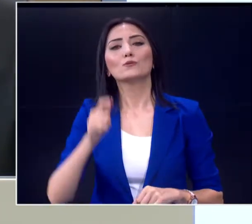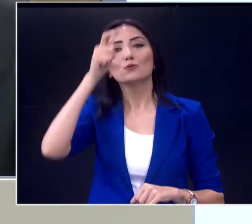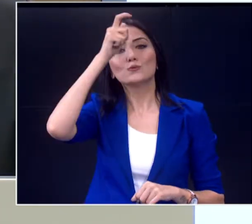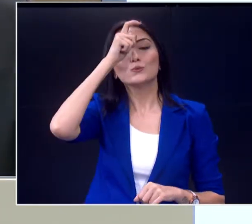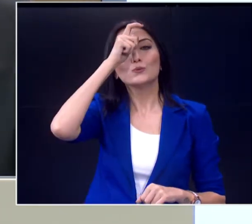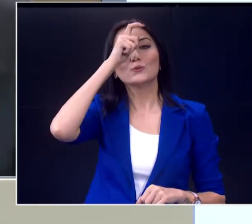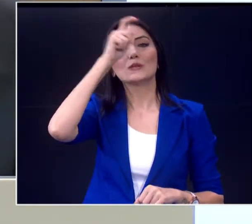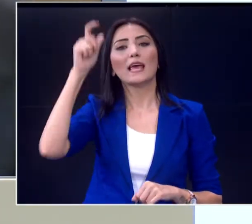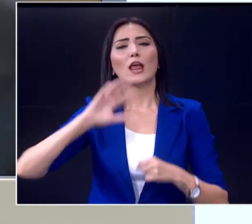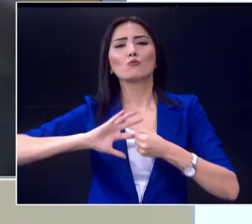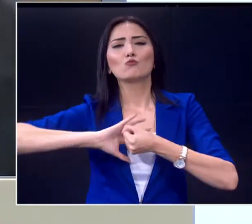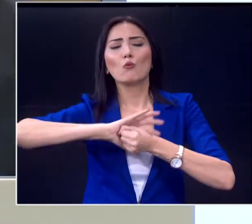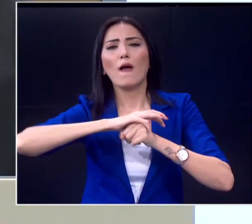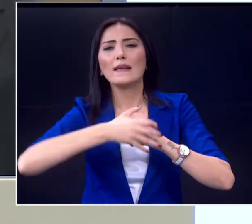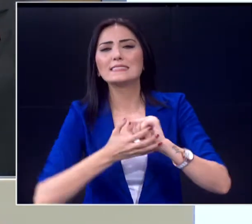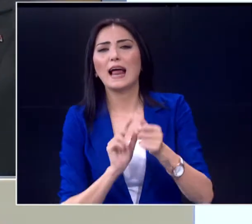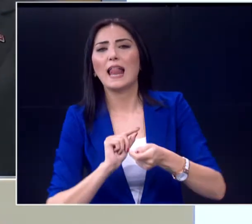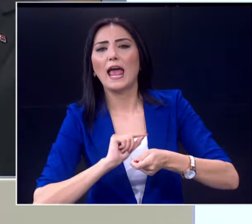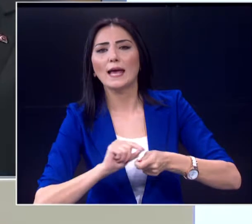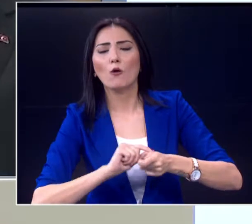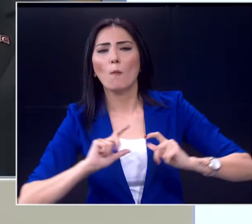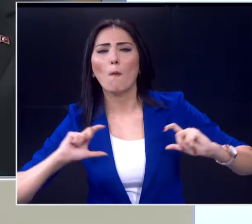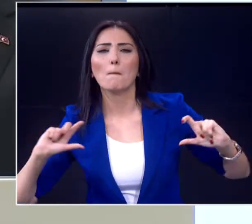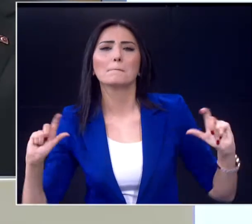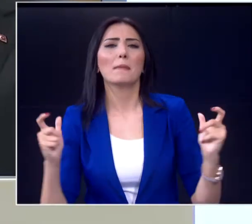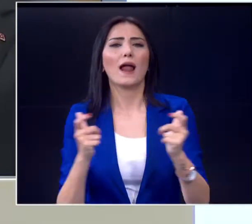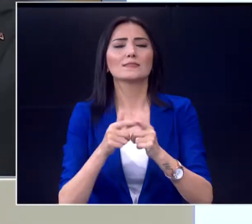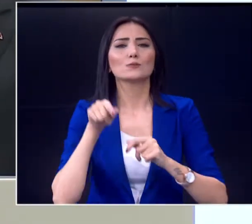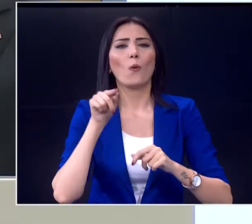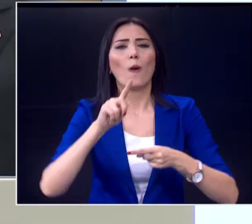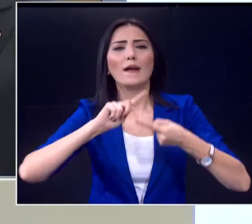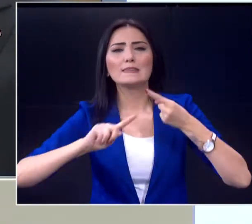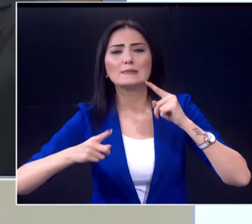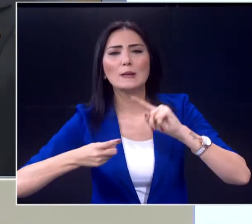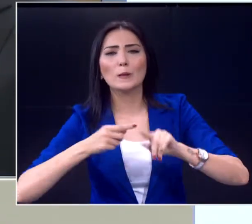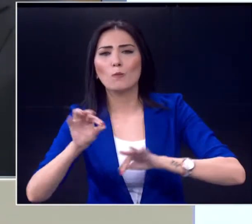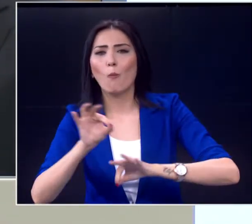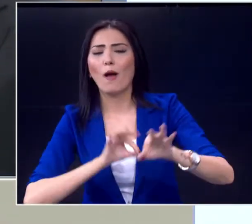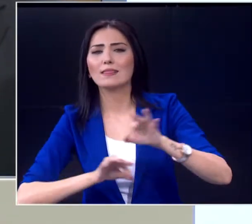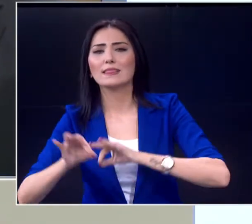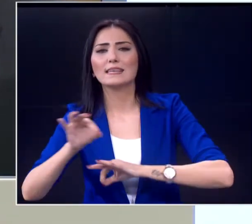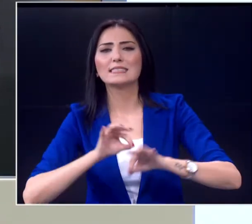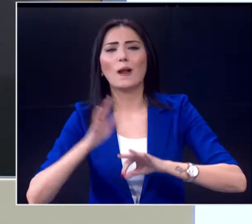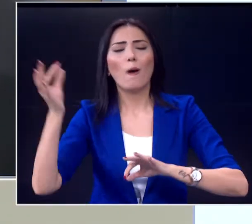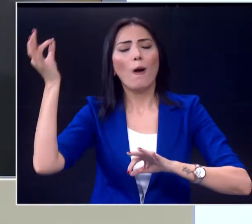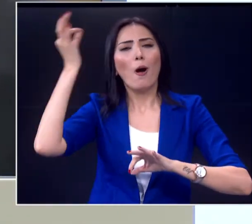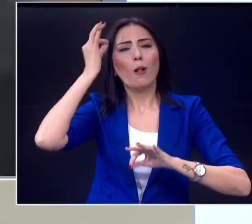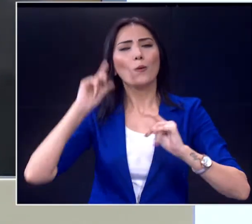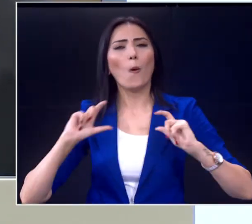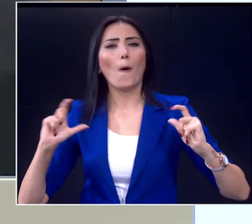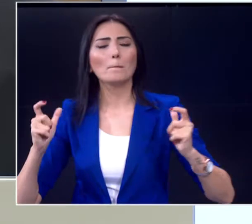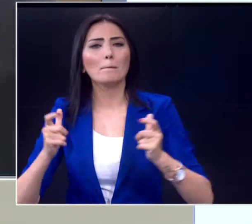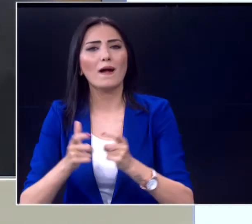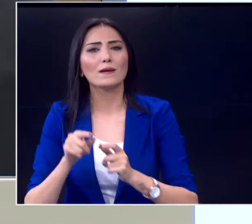Türkiye küresel ekonomik operasyonlarla, siyaset mühendisleriyle, algı